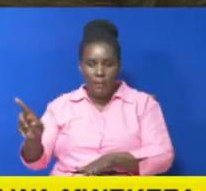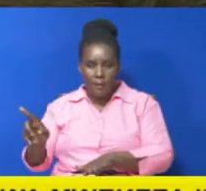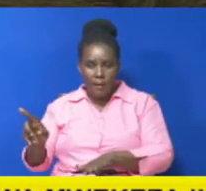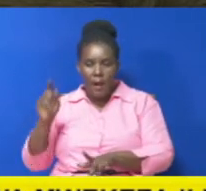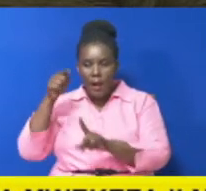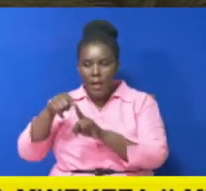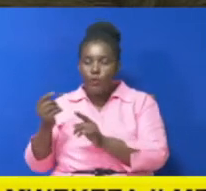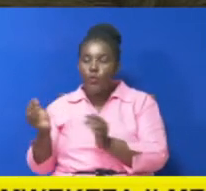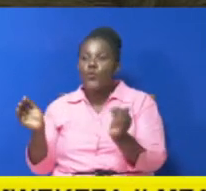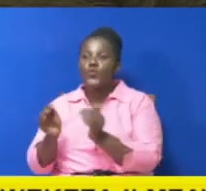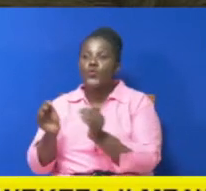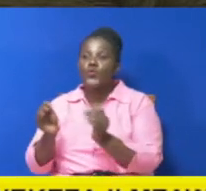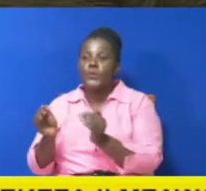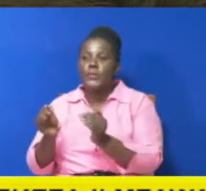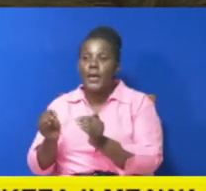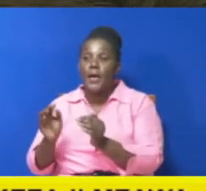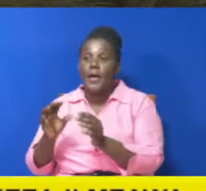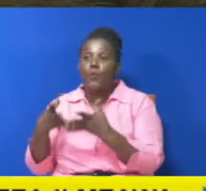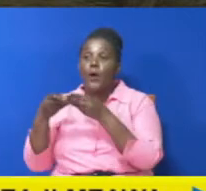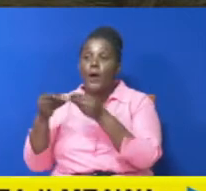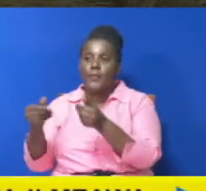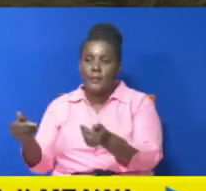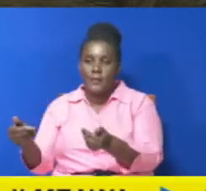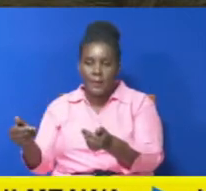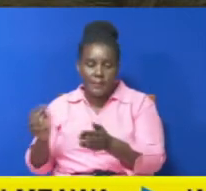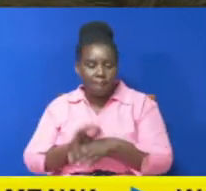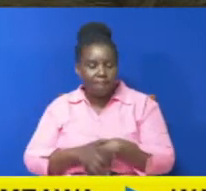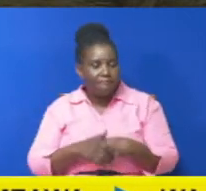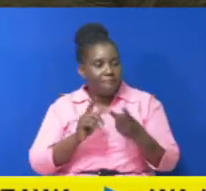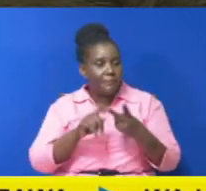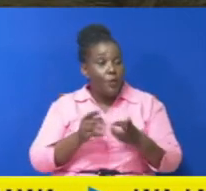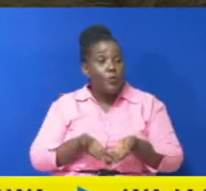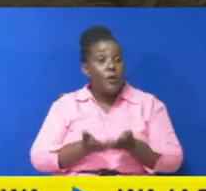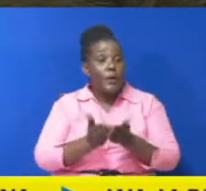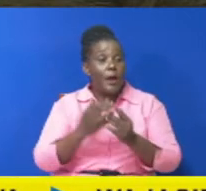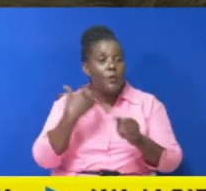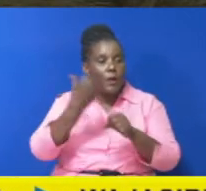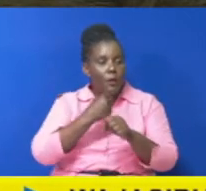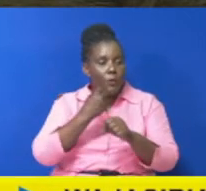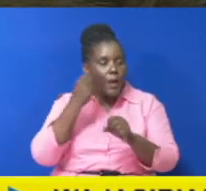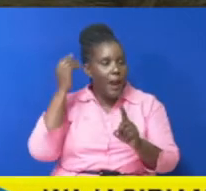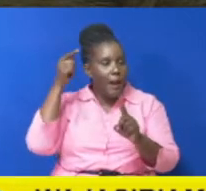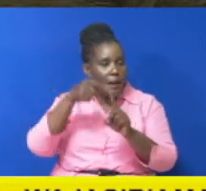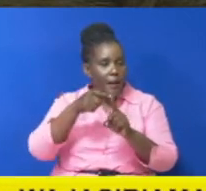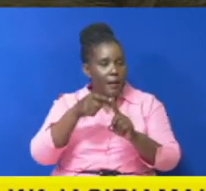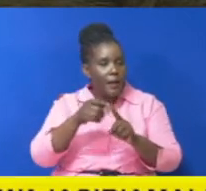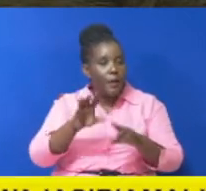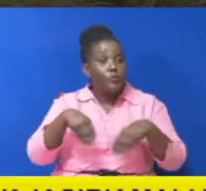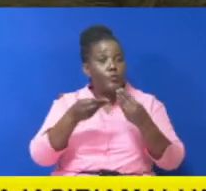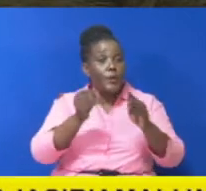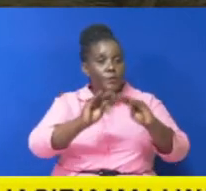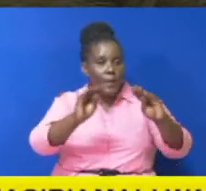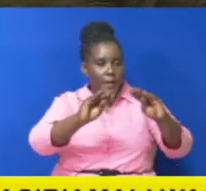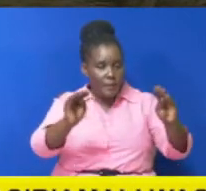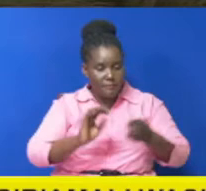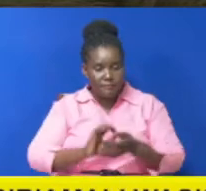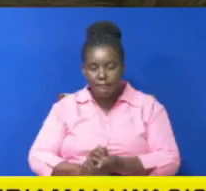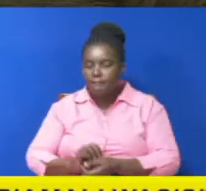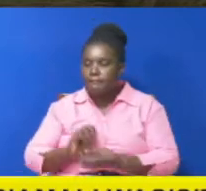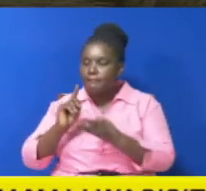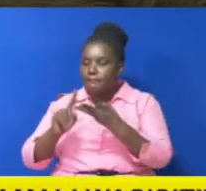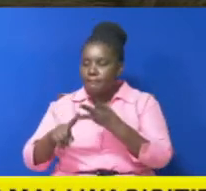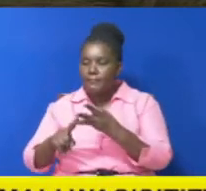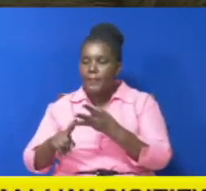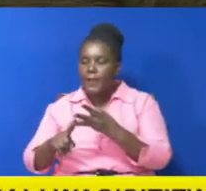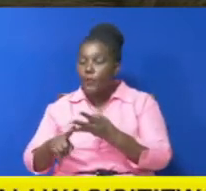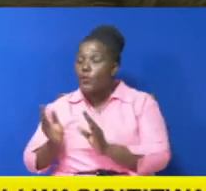binadamu. Kuna wadau ambao kazi yao ni kutoa elimu. Kuna wadau ambao kazi yao ni kujenga uwezo wa